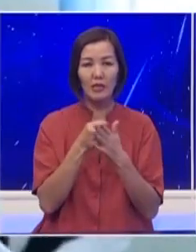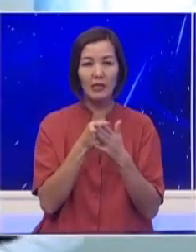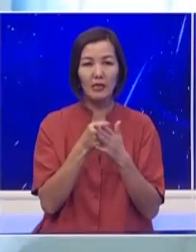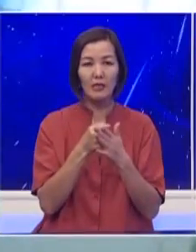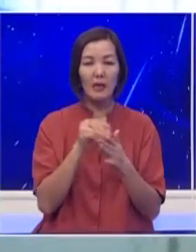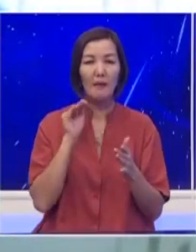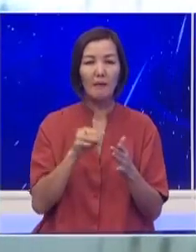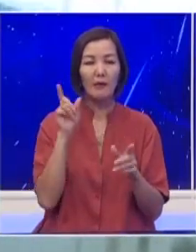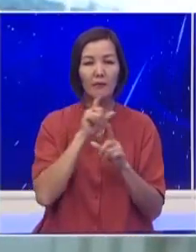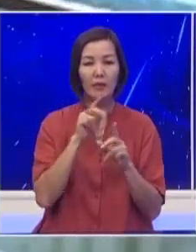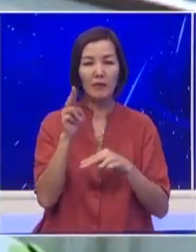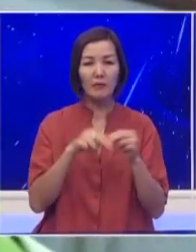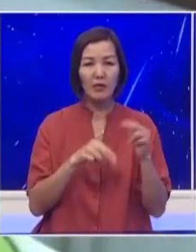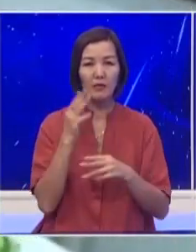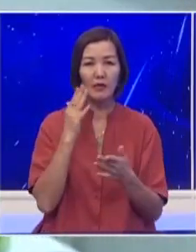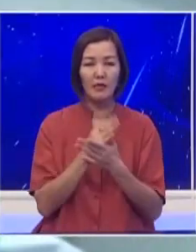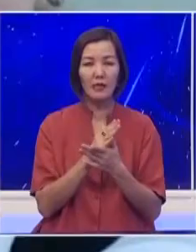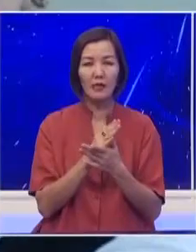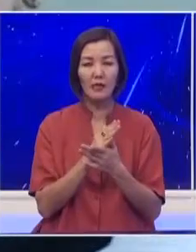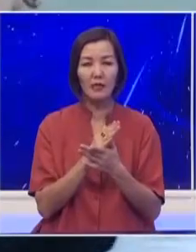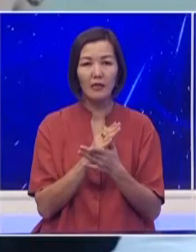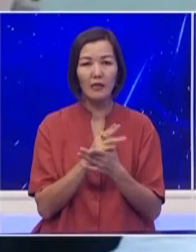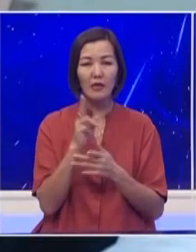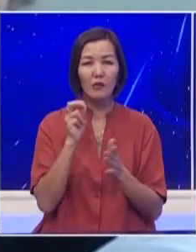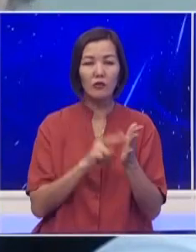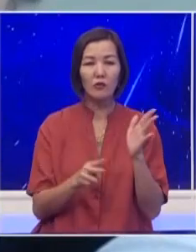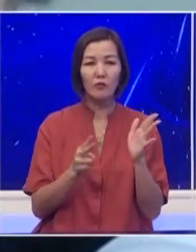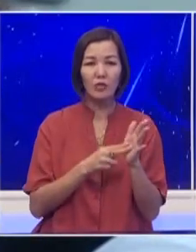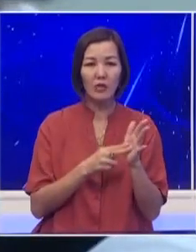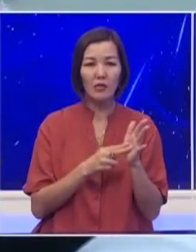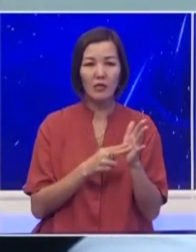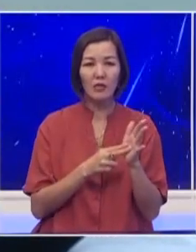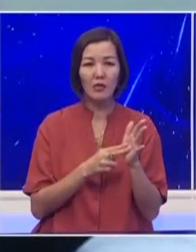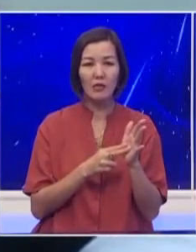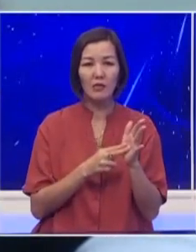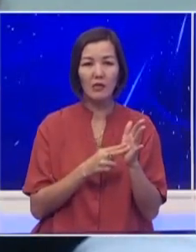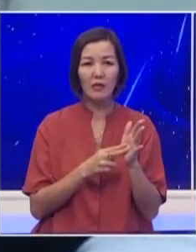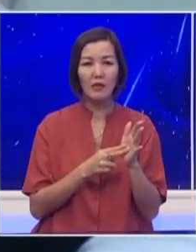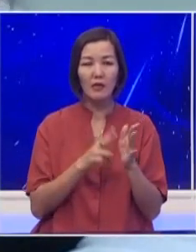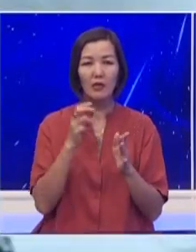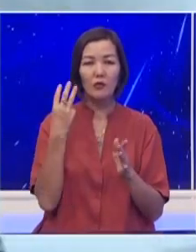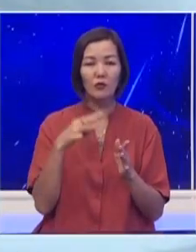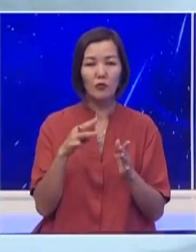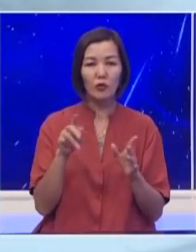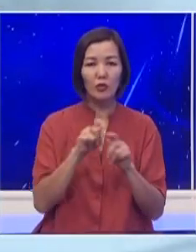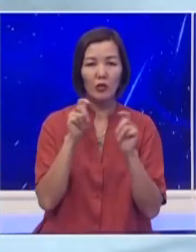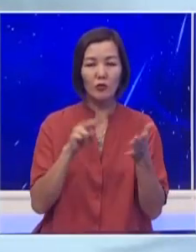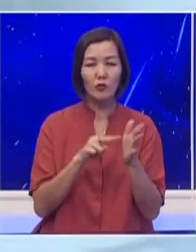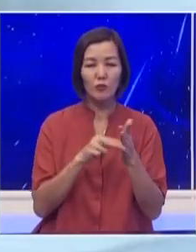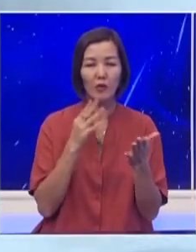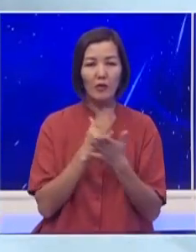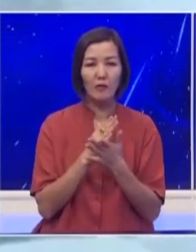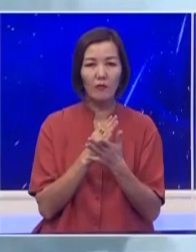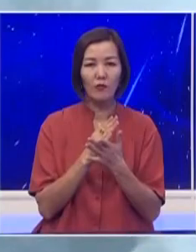1000 мектеп салынады. Былтыр 277 мектеп пайдалануға берілді. Биыл тағы 230 мектепті ашу жоспарланып отыр. 1 қыркүйекке